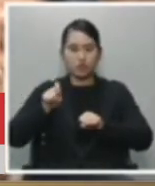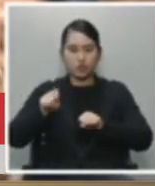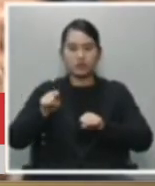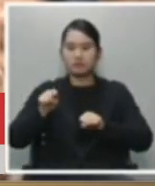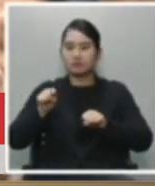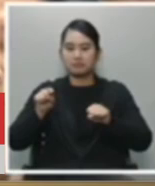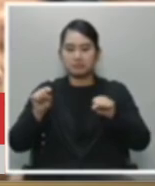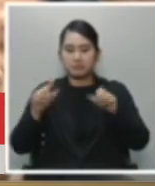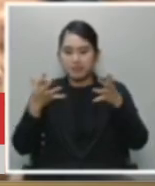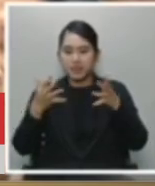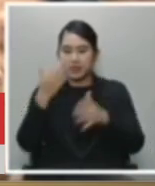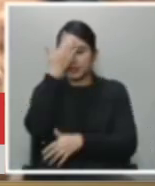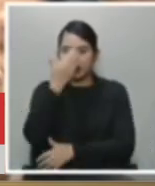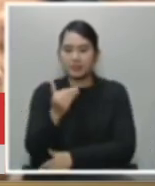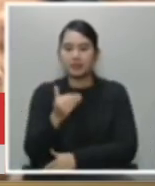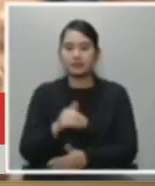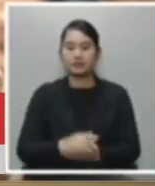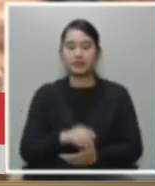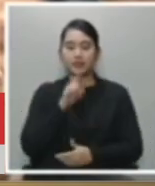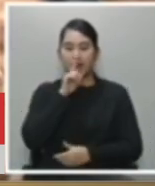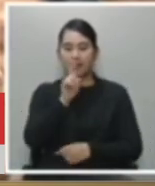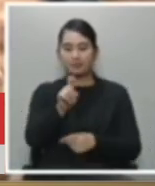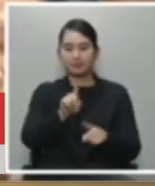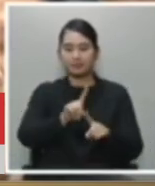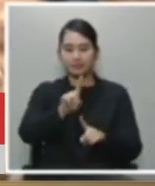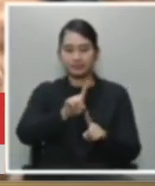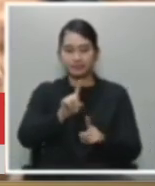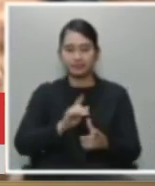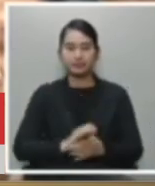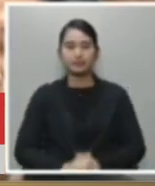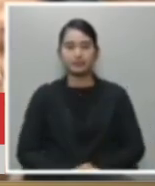ฉุกเฉินนั่นเป็นคำถามข้อที่หนึ่งครับท่านประธาน